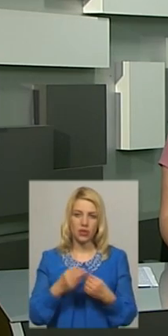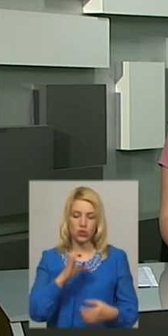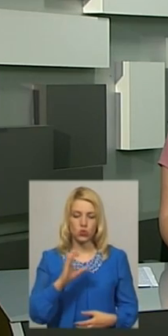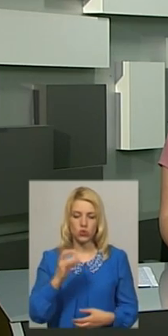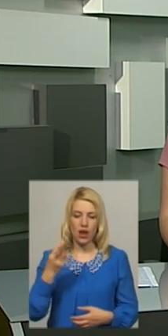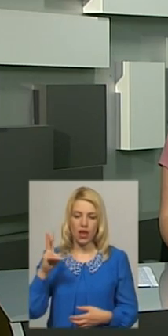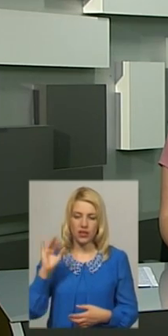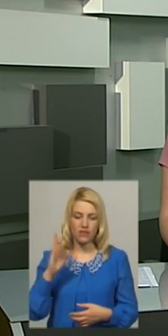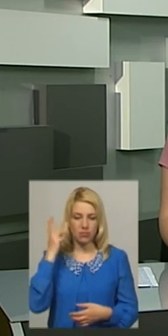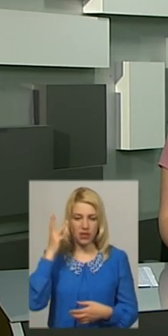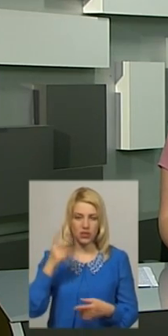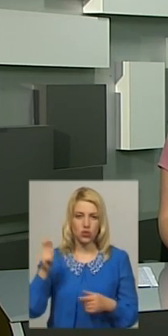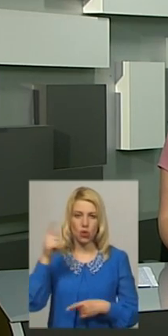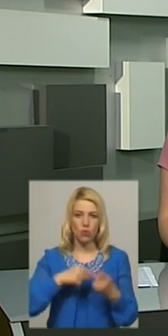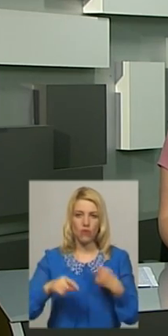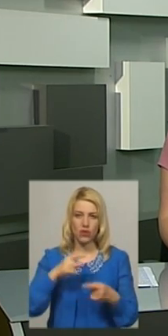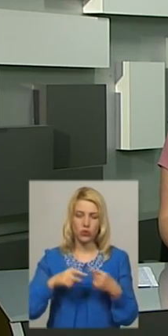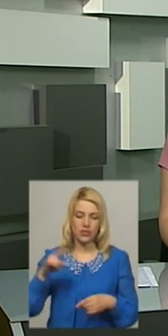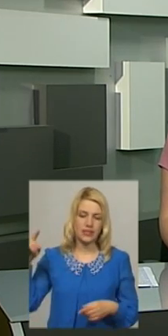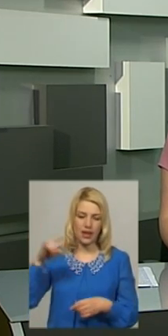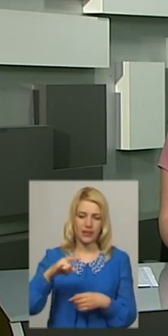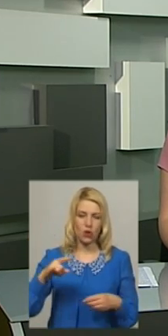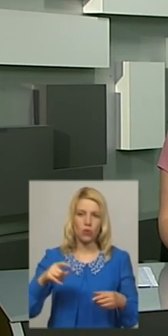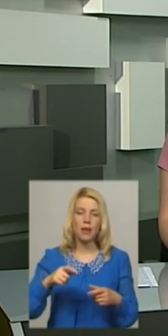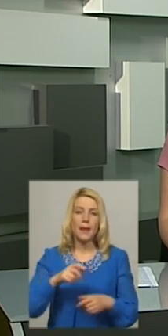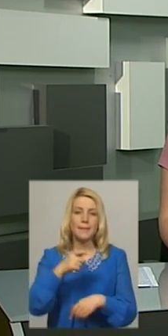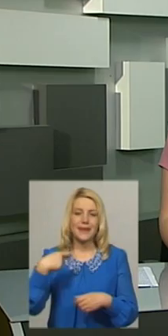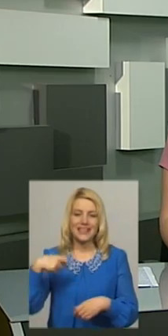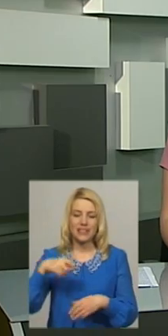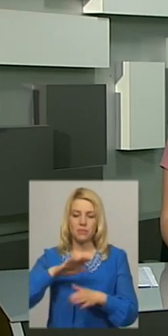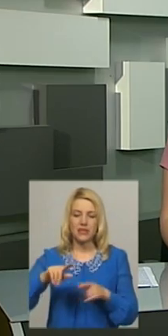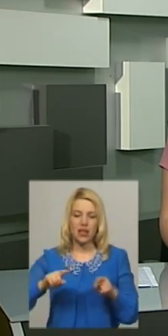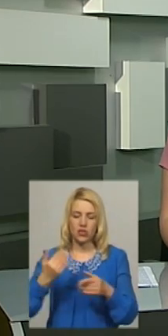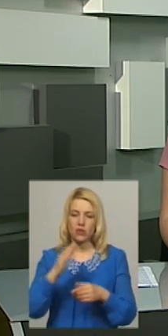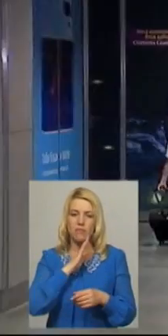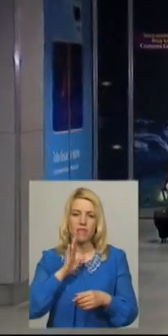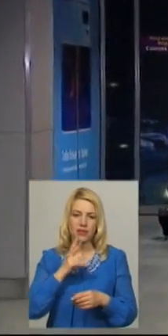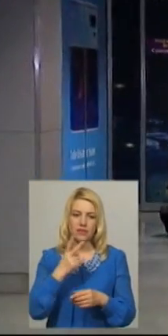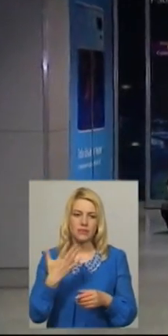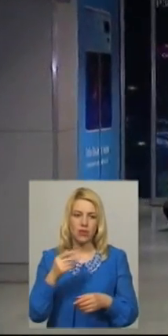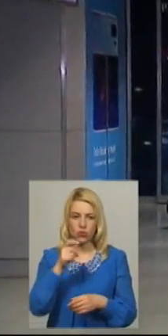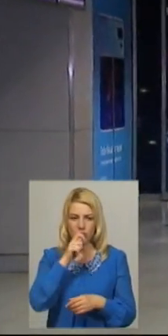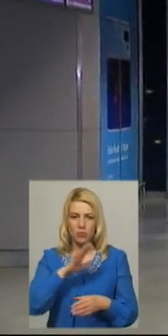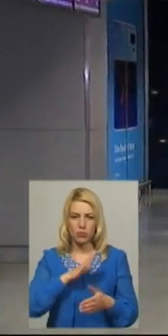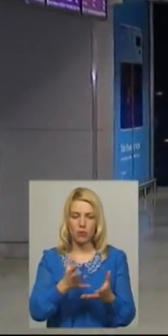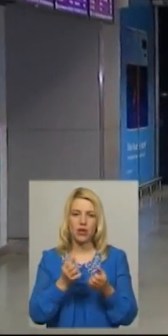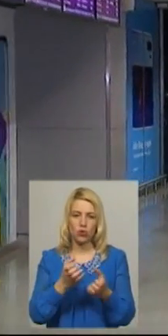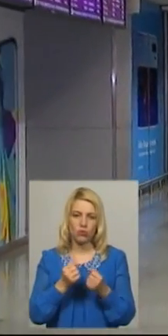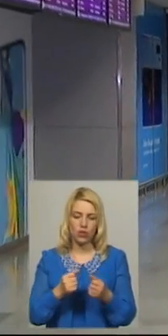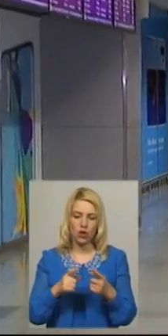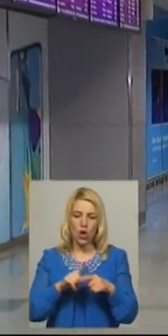вночі повернулись в Україну літаком президента. Після арешту їхньої матері 25 квітня вони перебували в прийомних родинах у